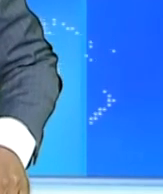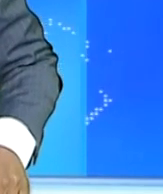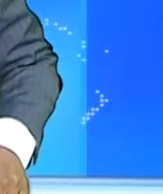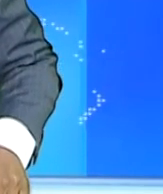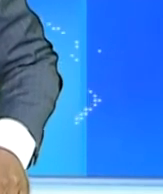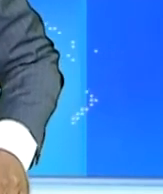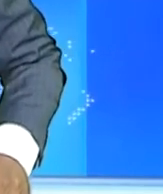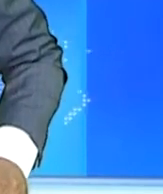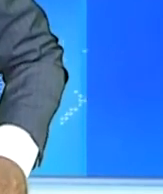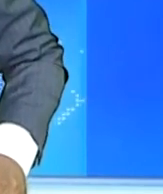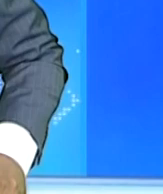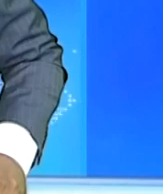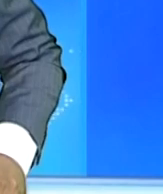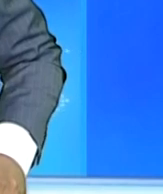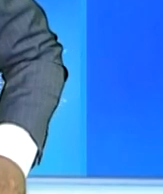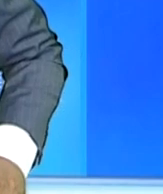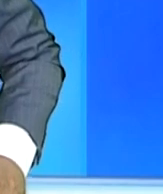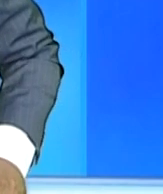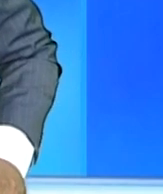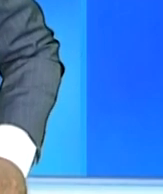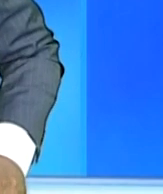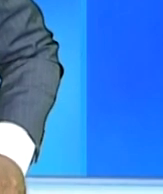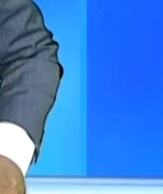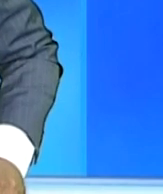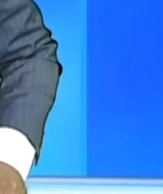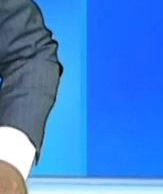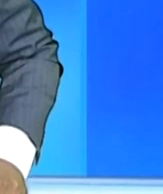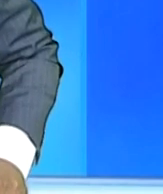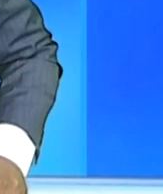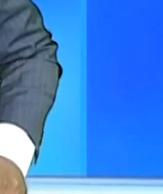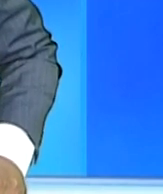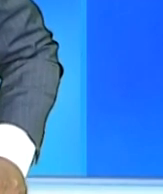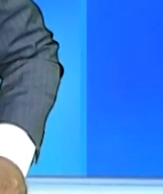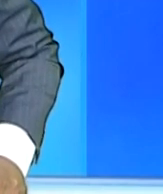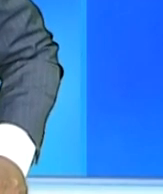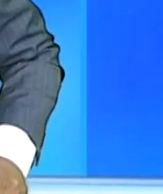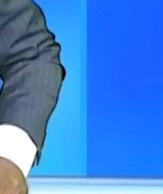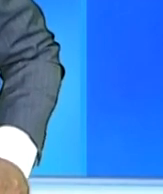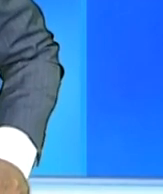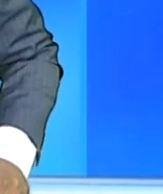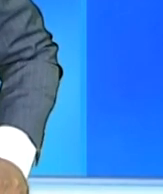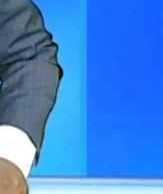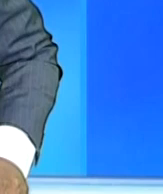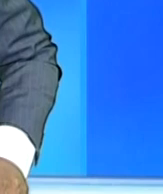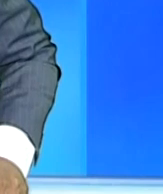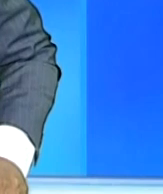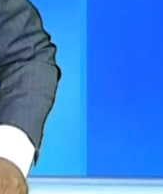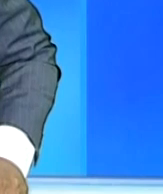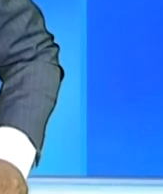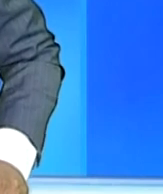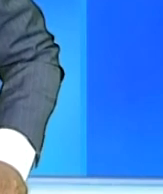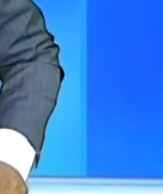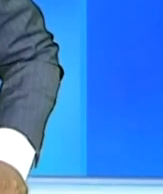liens de coopération. Le président somalien Mohamed Abdullah Mohamed était l'hôte du président Félix Antoine